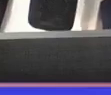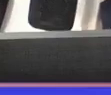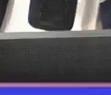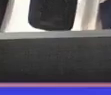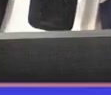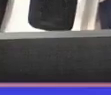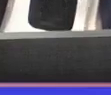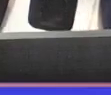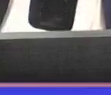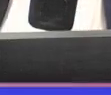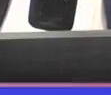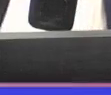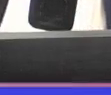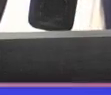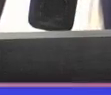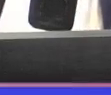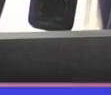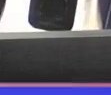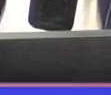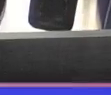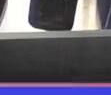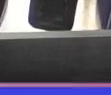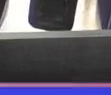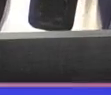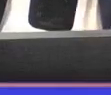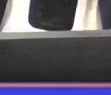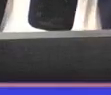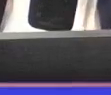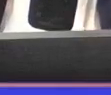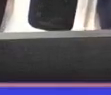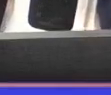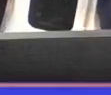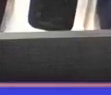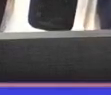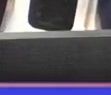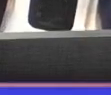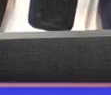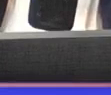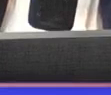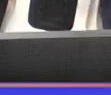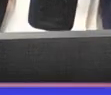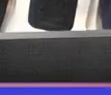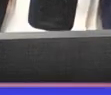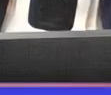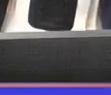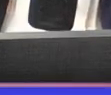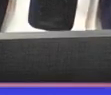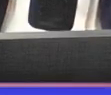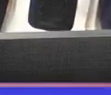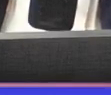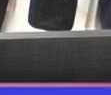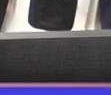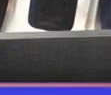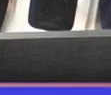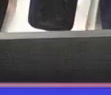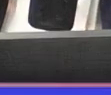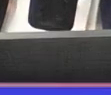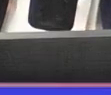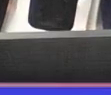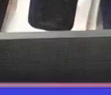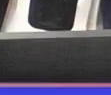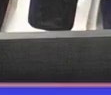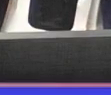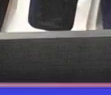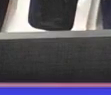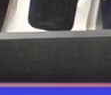วันนี้ดูคำเตือนของกรมอุตุนิยมวิทยากันก่อนนะคะพยากรณ์ตั้งแต่เช้านะคะบอกว่า 24ชั่วโมงข้างหน้าค่ะยอม